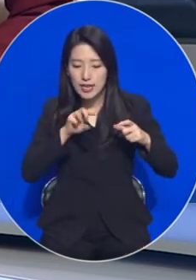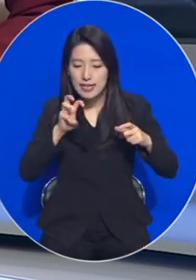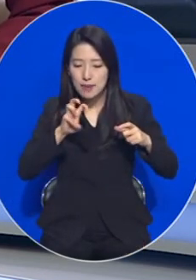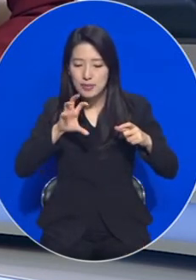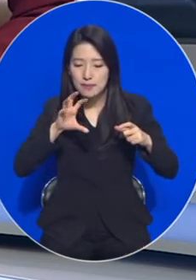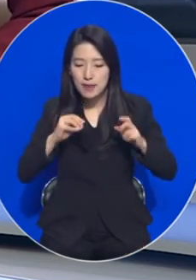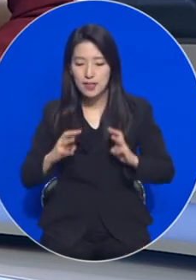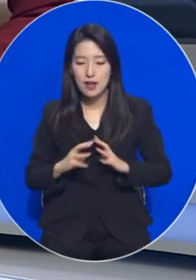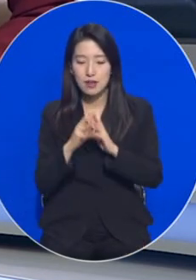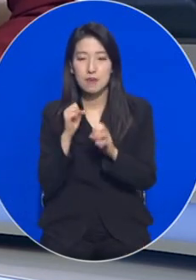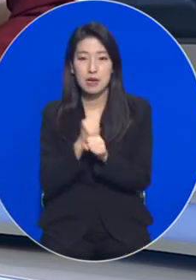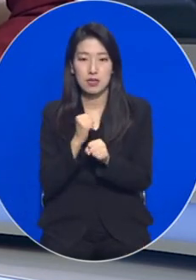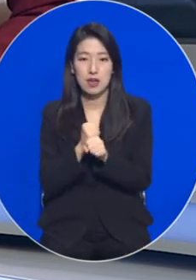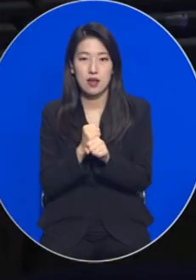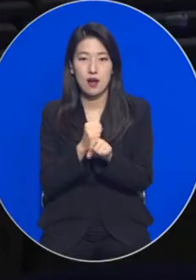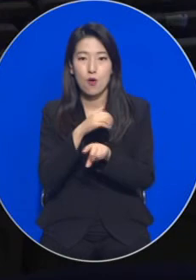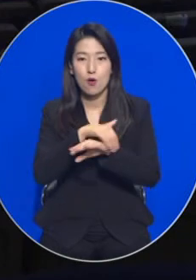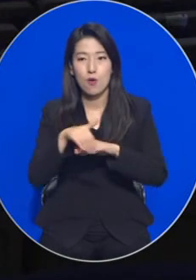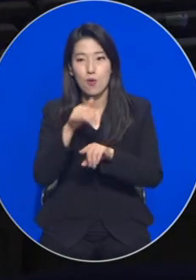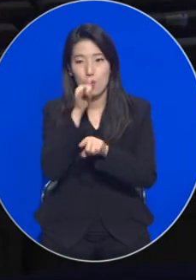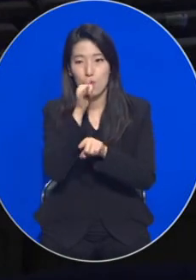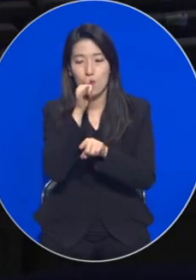기자입니다.